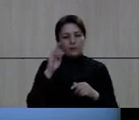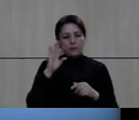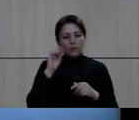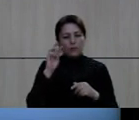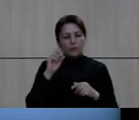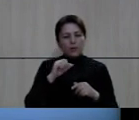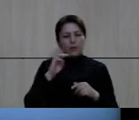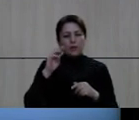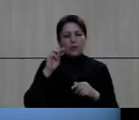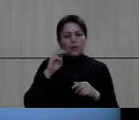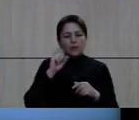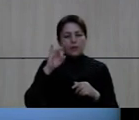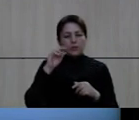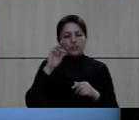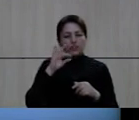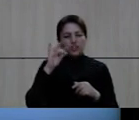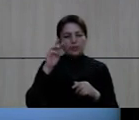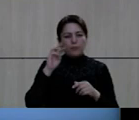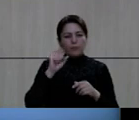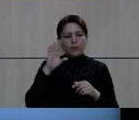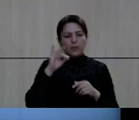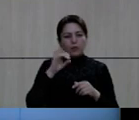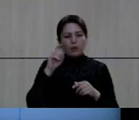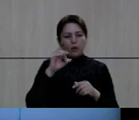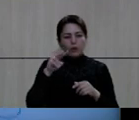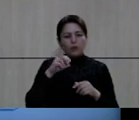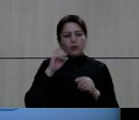tarjimai hol, tushuntirish xati,